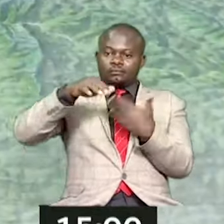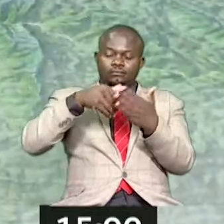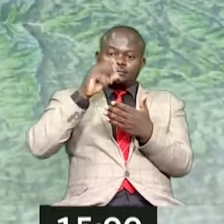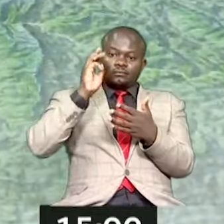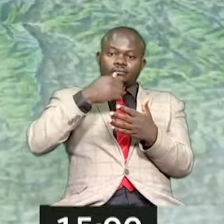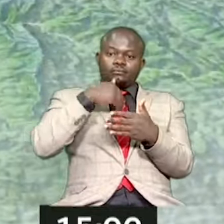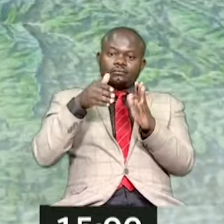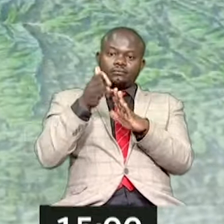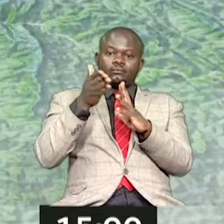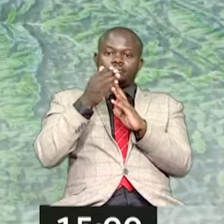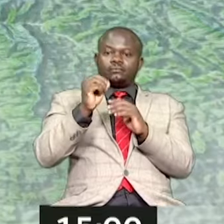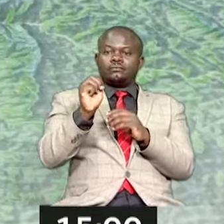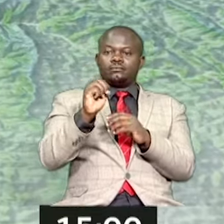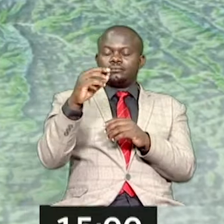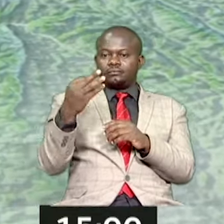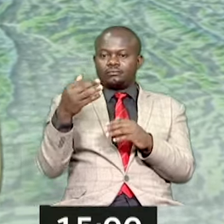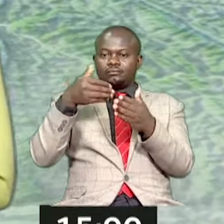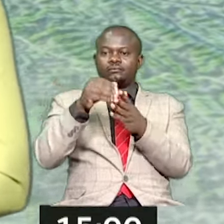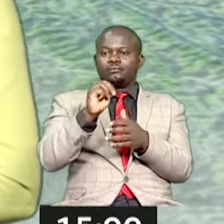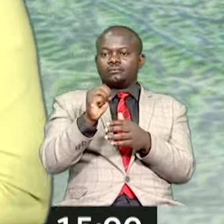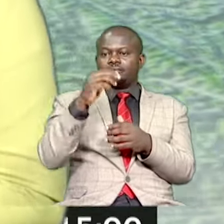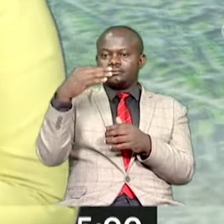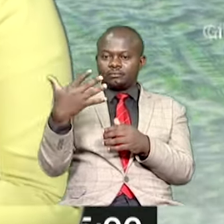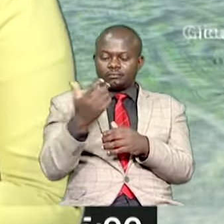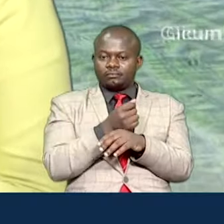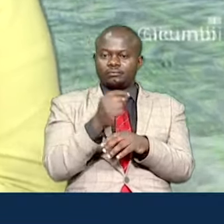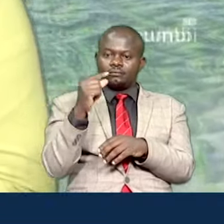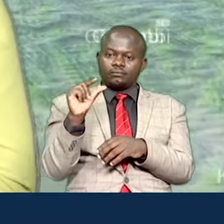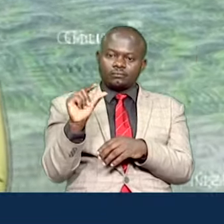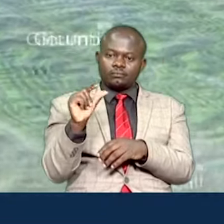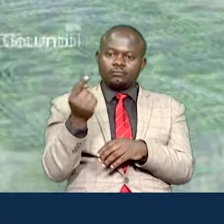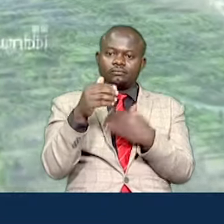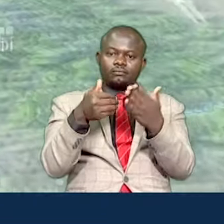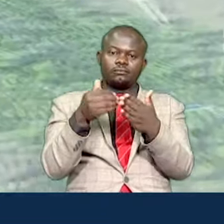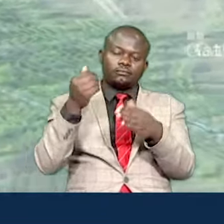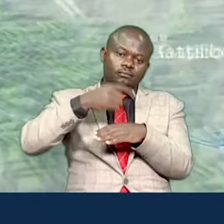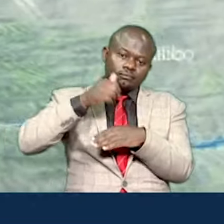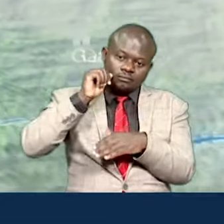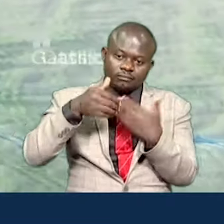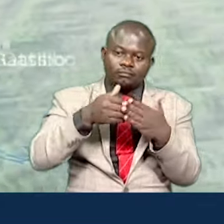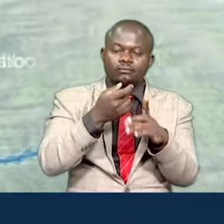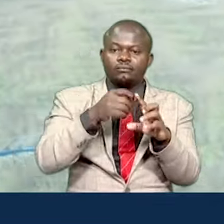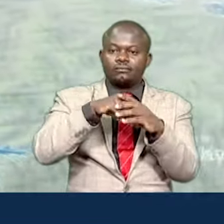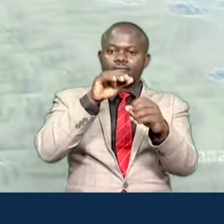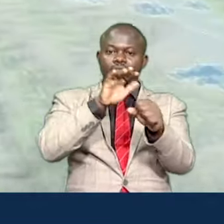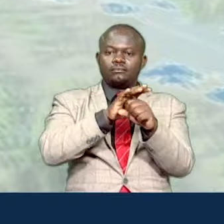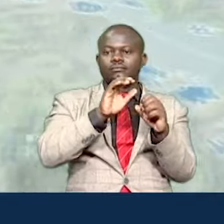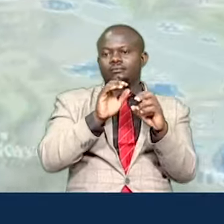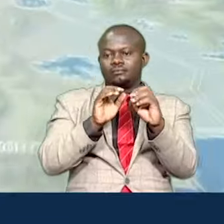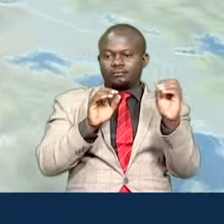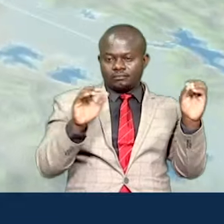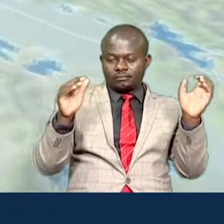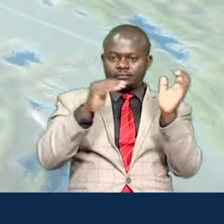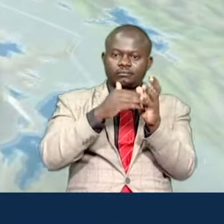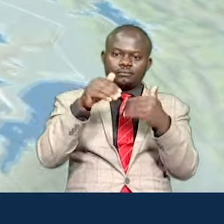uzawufite umuvuduko uri hagati ya metero 3 ndetse n'5 ku isogonda. Umuyaga rero wejo uzaturuka ahanini mu burengerazuba